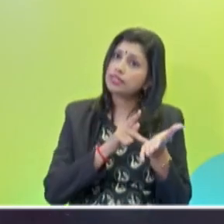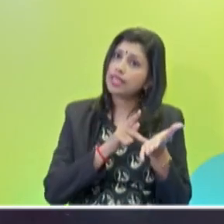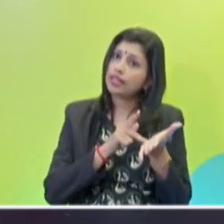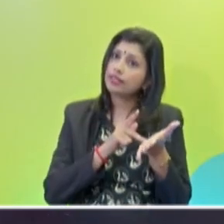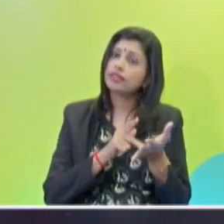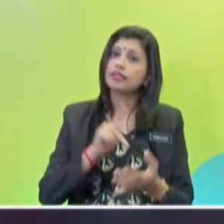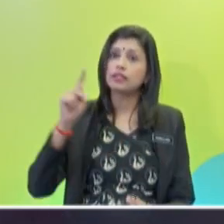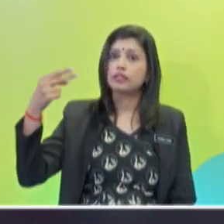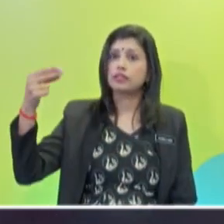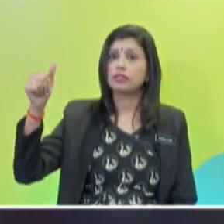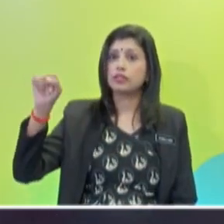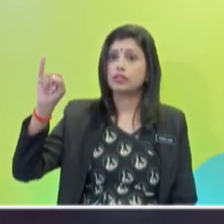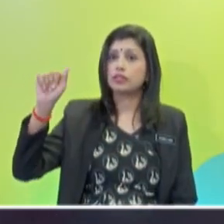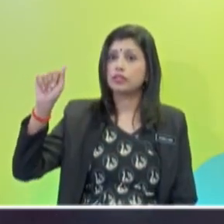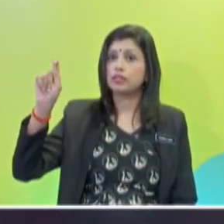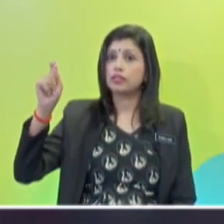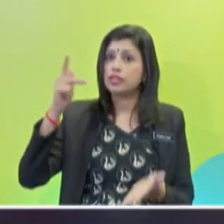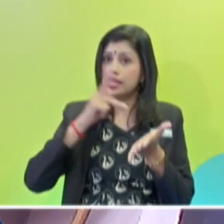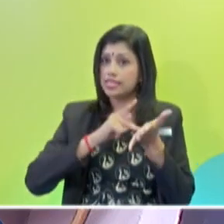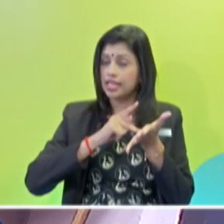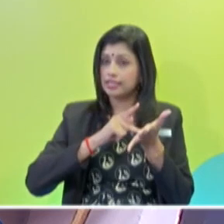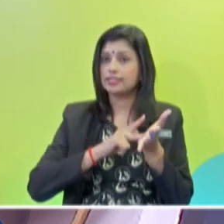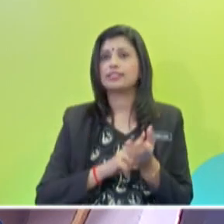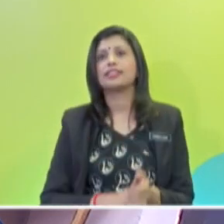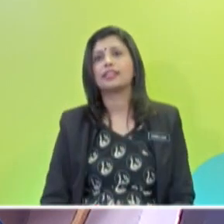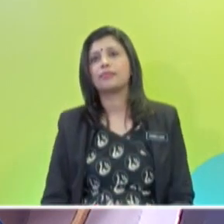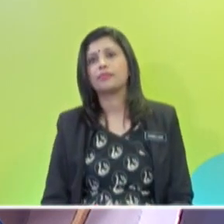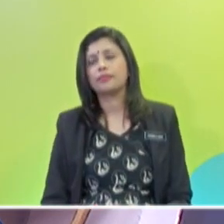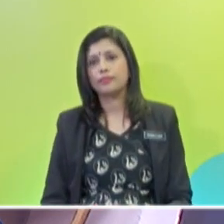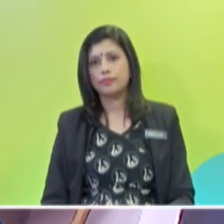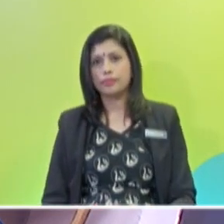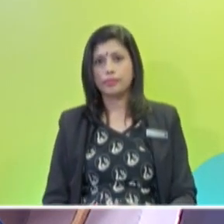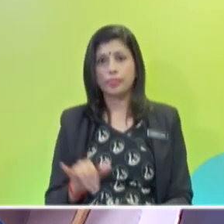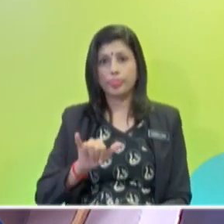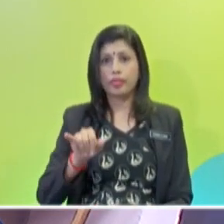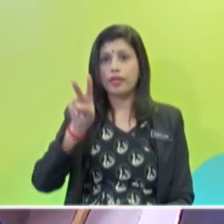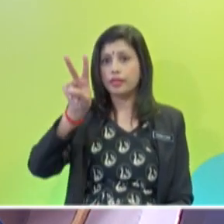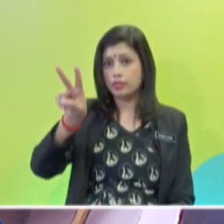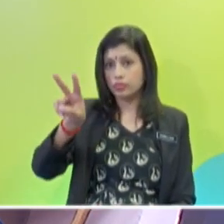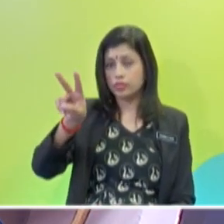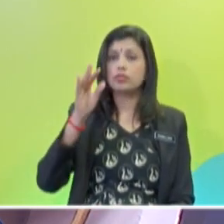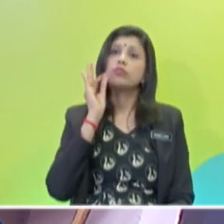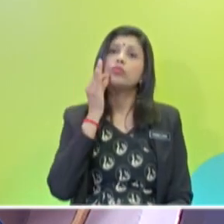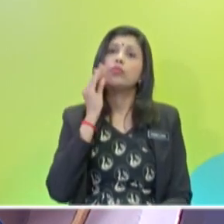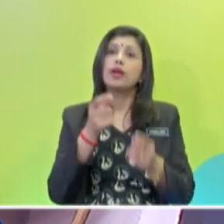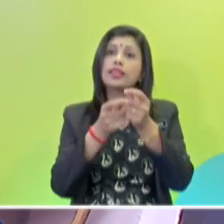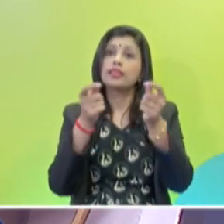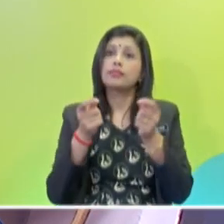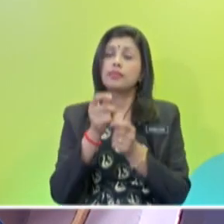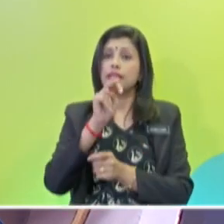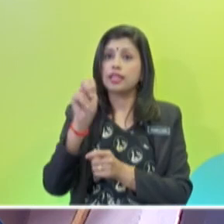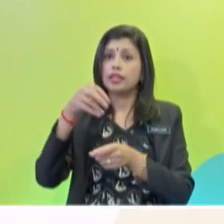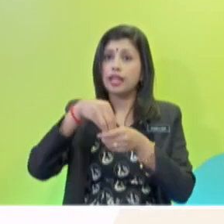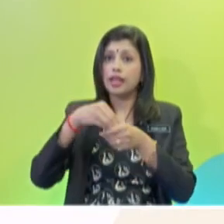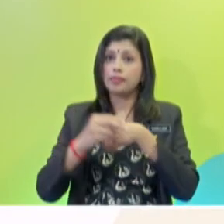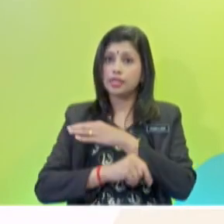Kita dah kenal kan? Nak. Seterusnya. Okey. Okey. Ada dua jenis buah-buahan. Satu buah tempatan. Okay.